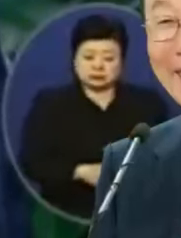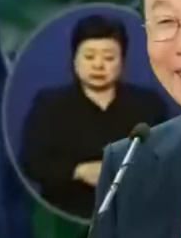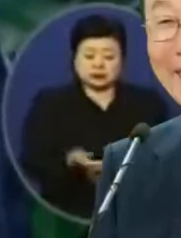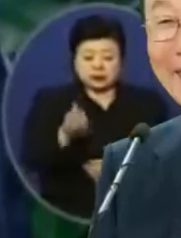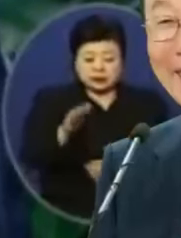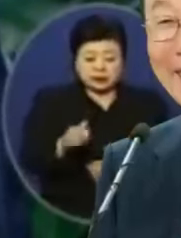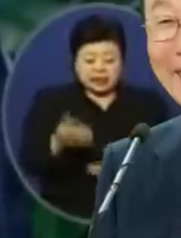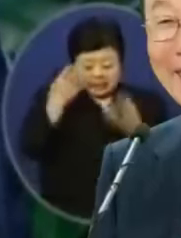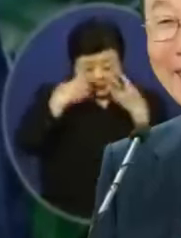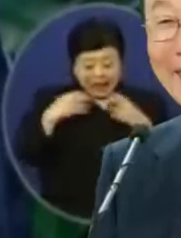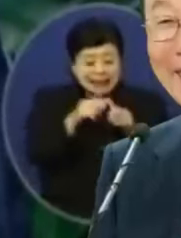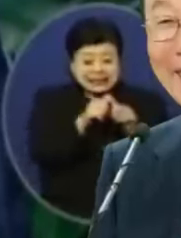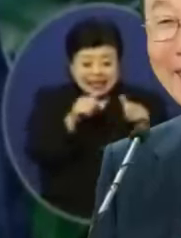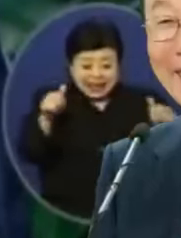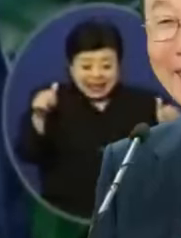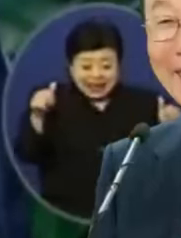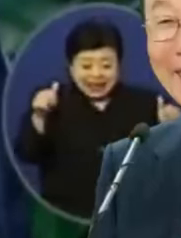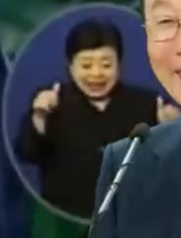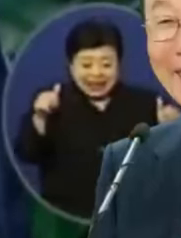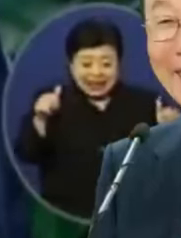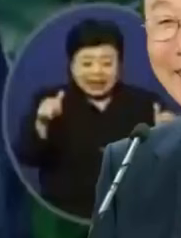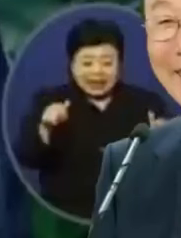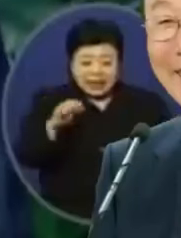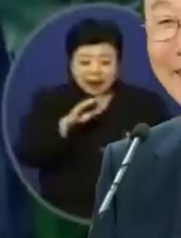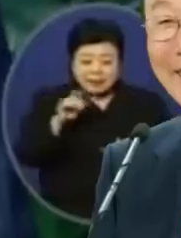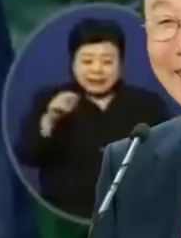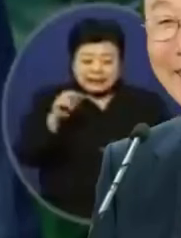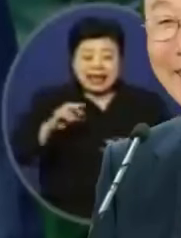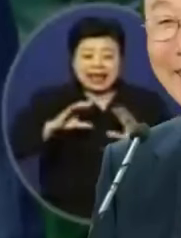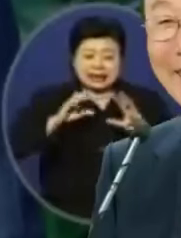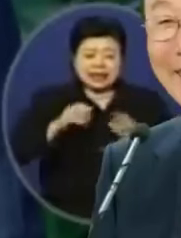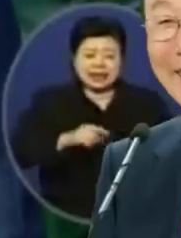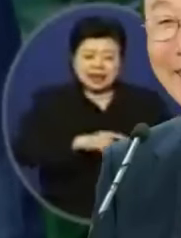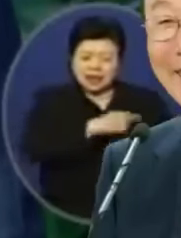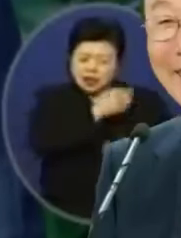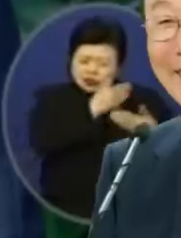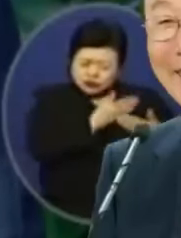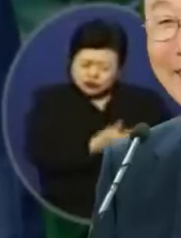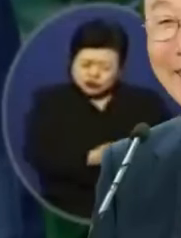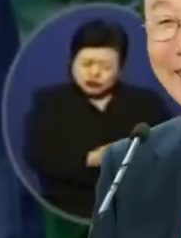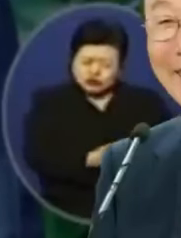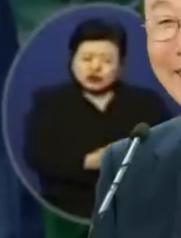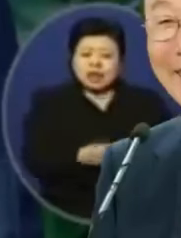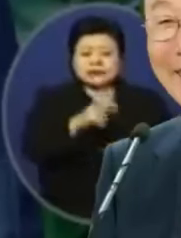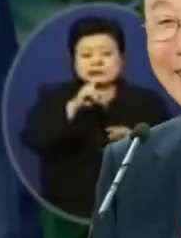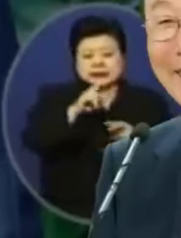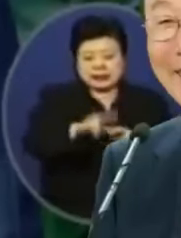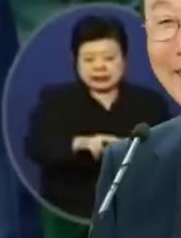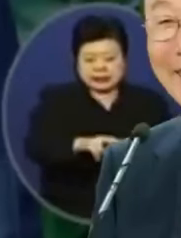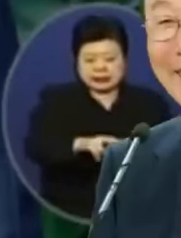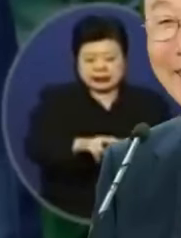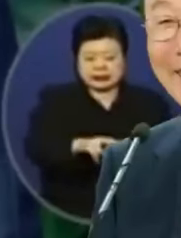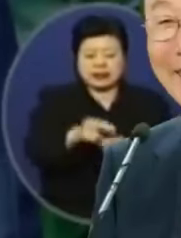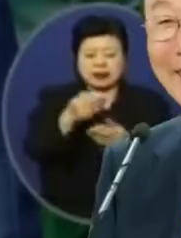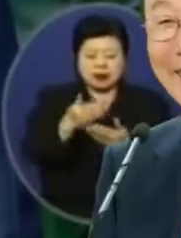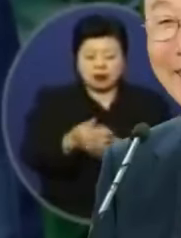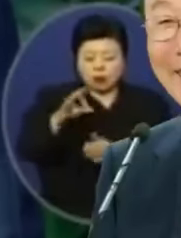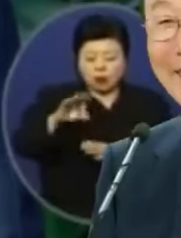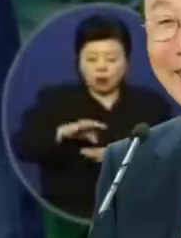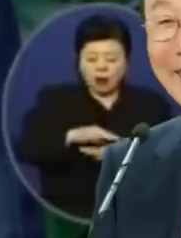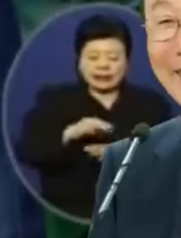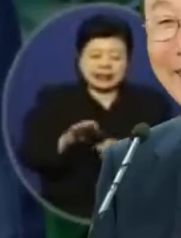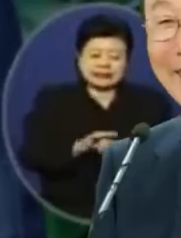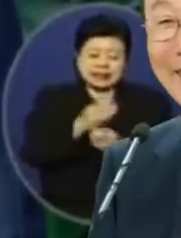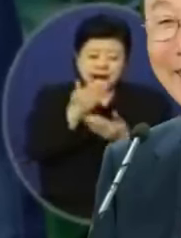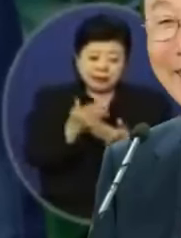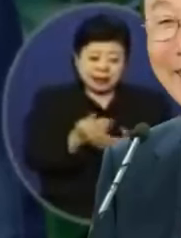그런데 이 다니엘은 페사 국가에서 굉장히 중요한 요직을 얻고 왕의 총애를 받기